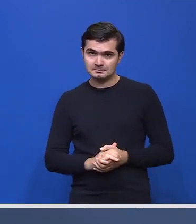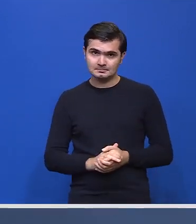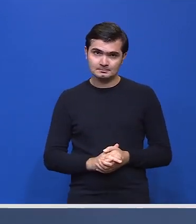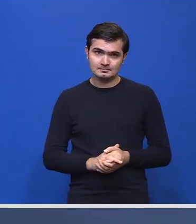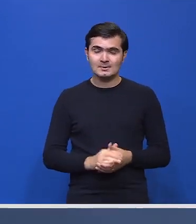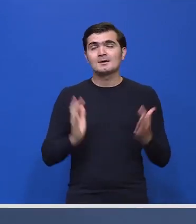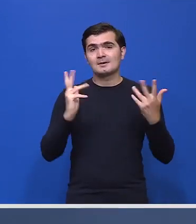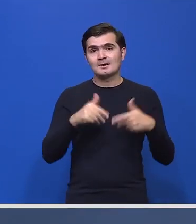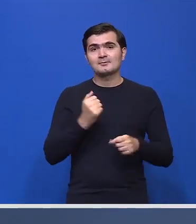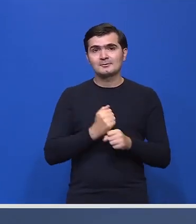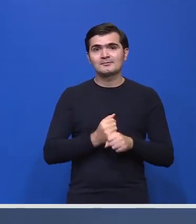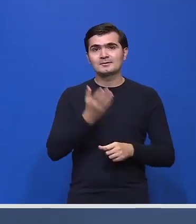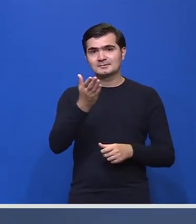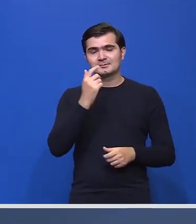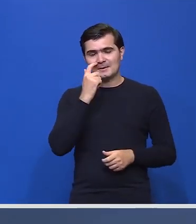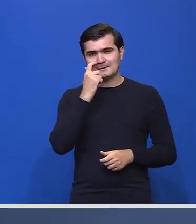Calculul faceți dumneavoastră.